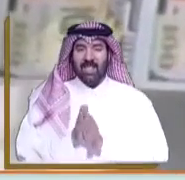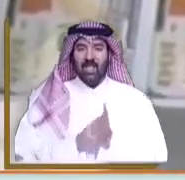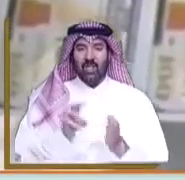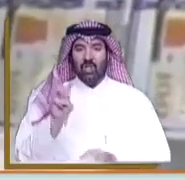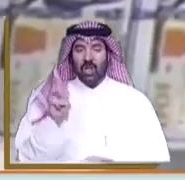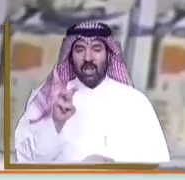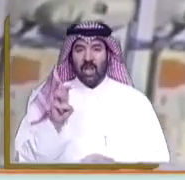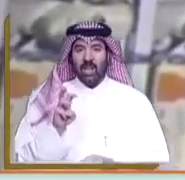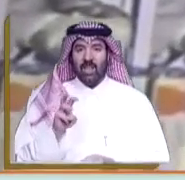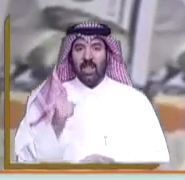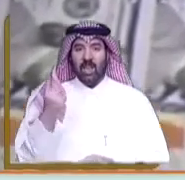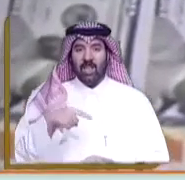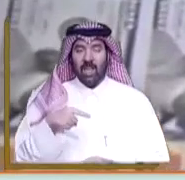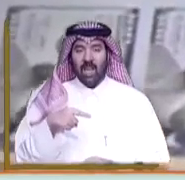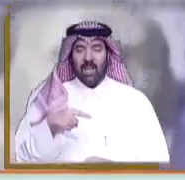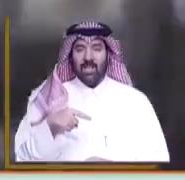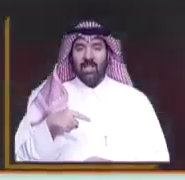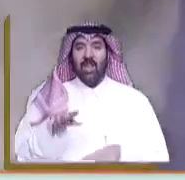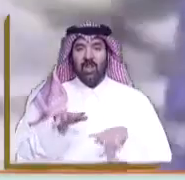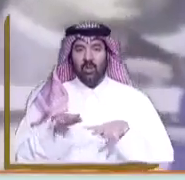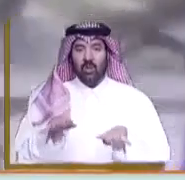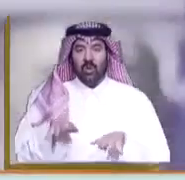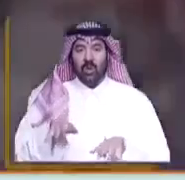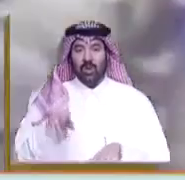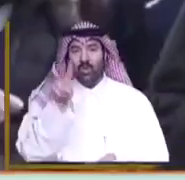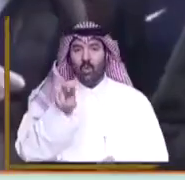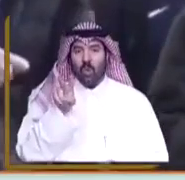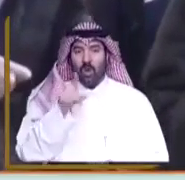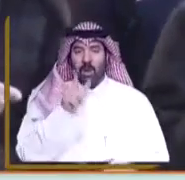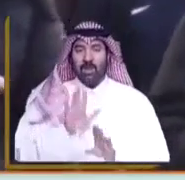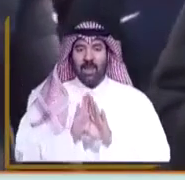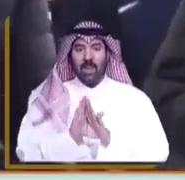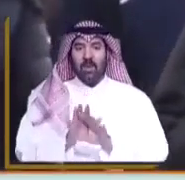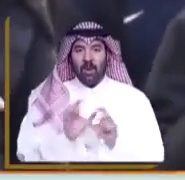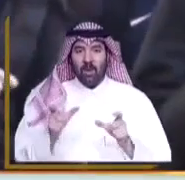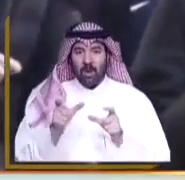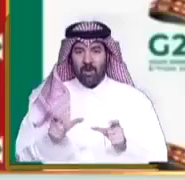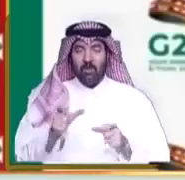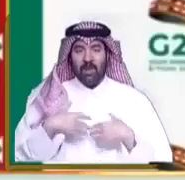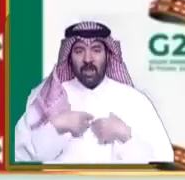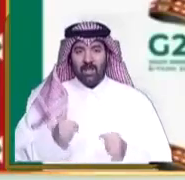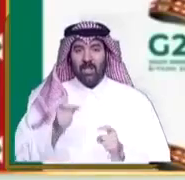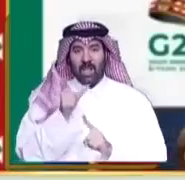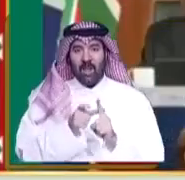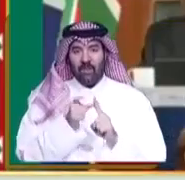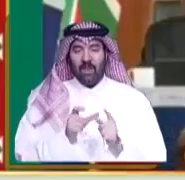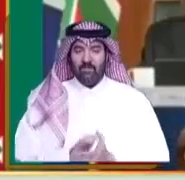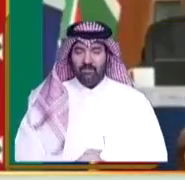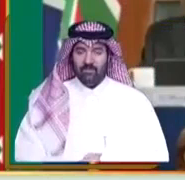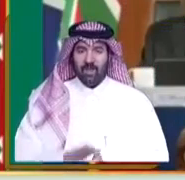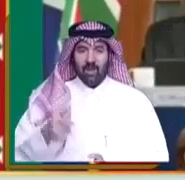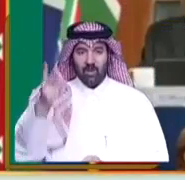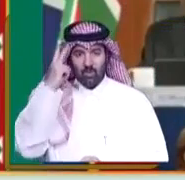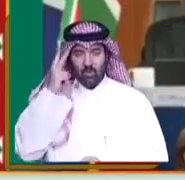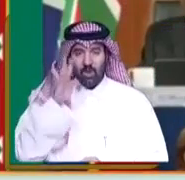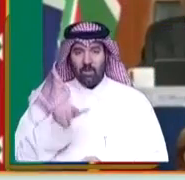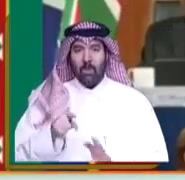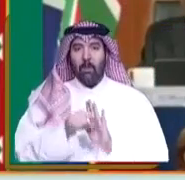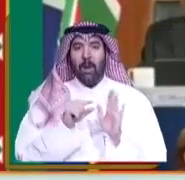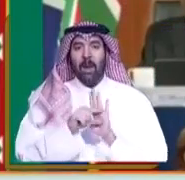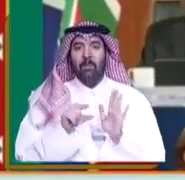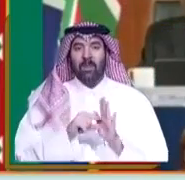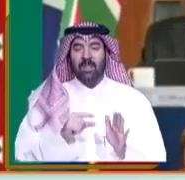لضخ 11 تريليون دولار لدعم الشركات وحماية سبل العيش للأفراد. كما تبنت المملكة